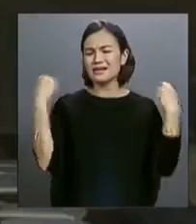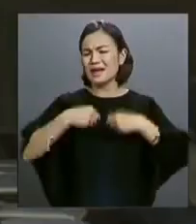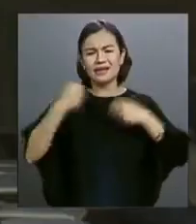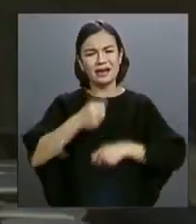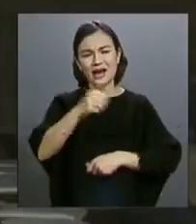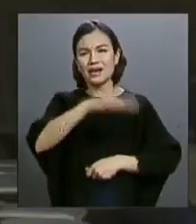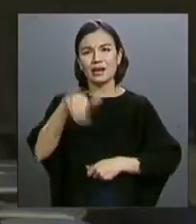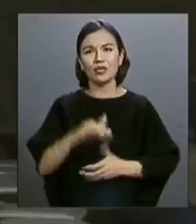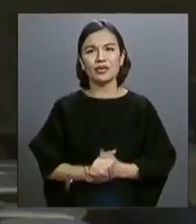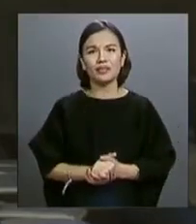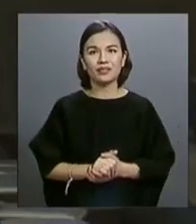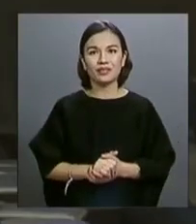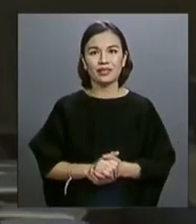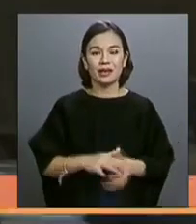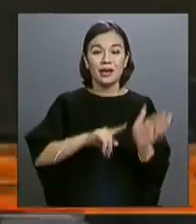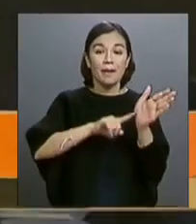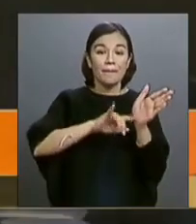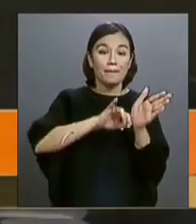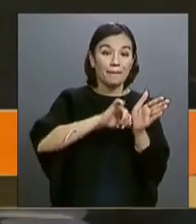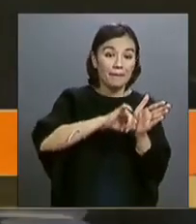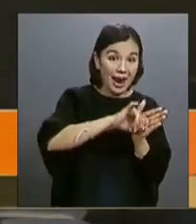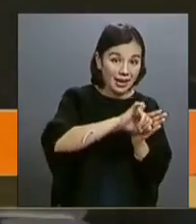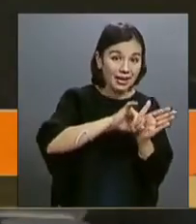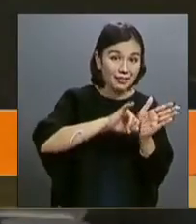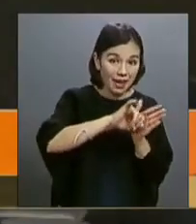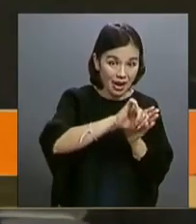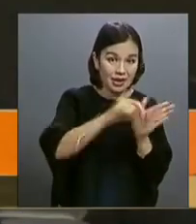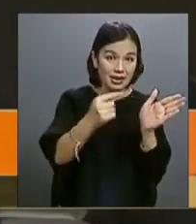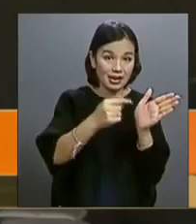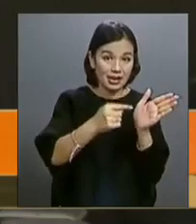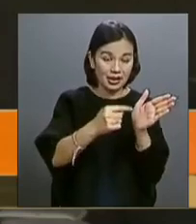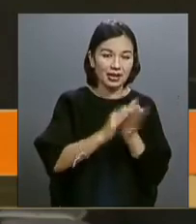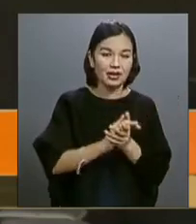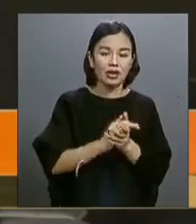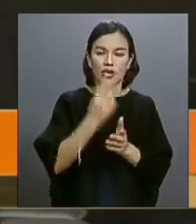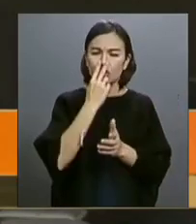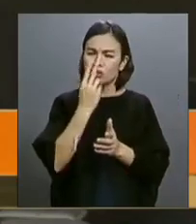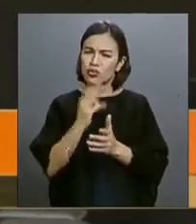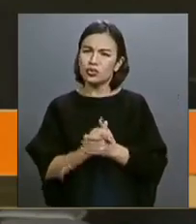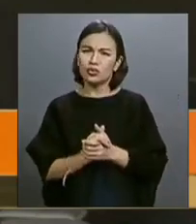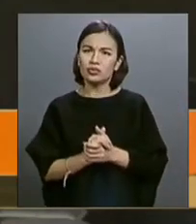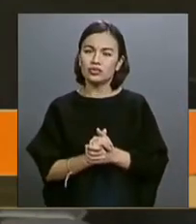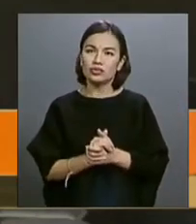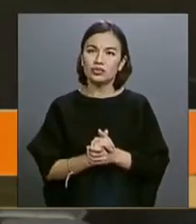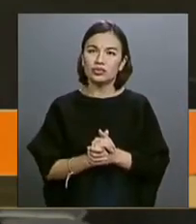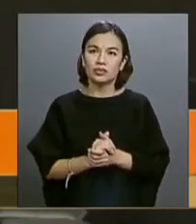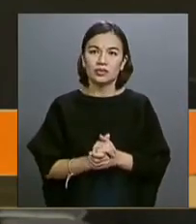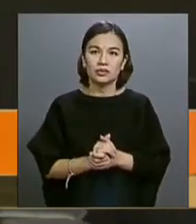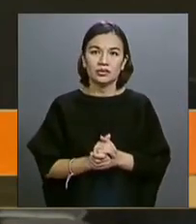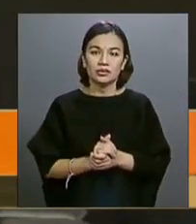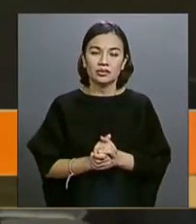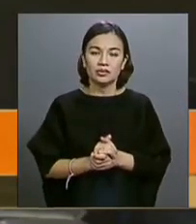Approach การใช้ไหมด้วยมุมมองที่อาจจะแตกต่างคือว่าผมไม่ได้มองว่ามันเป็นสิ่งที่มัน